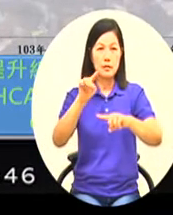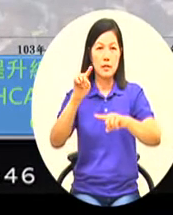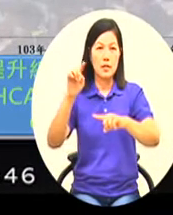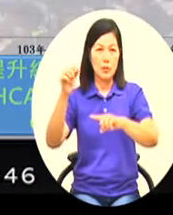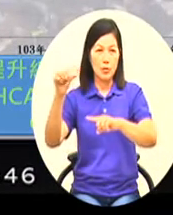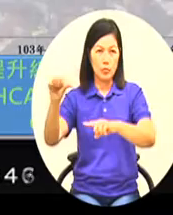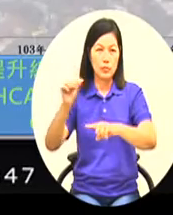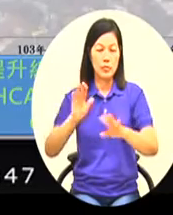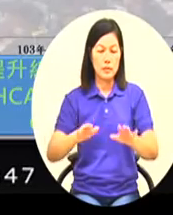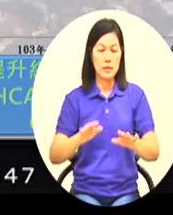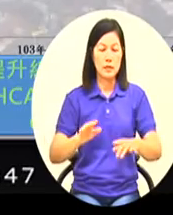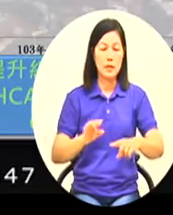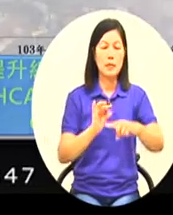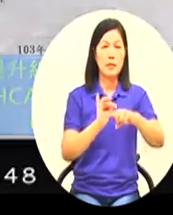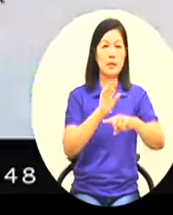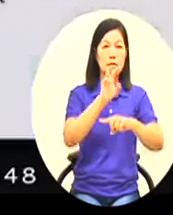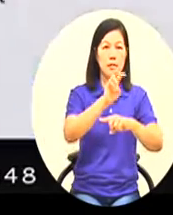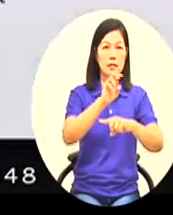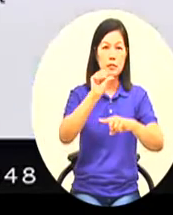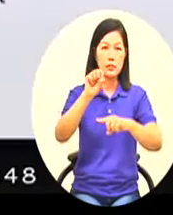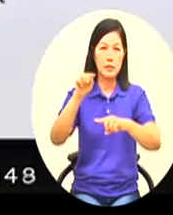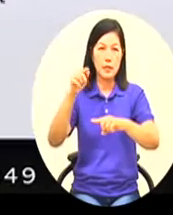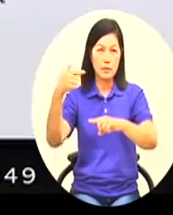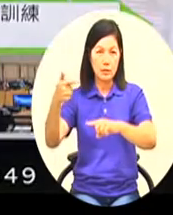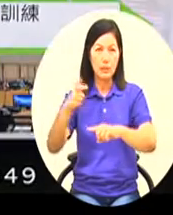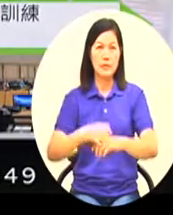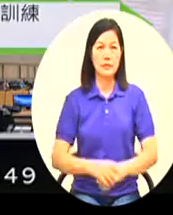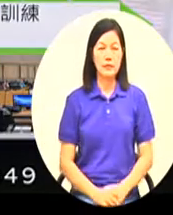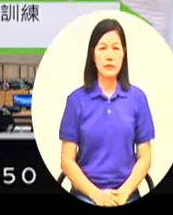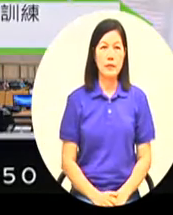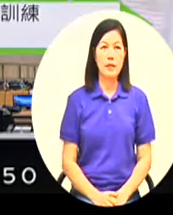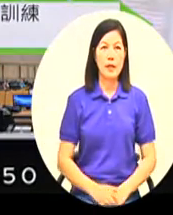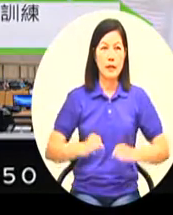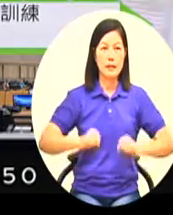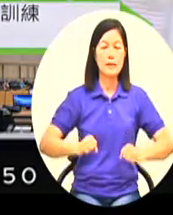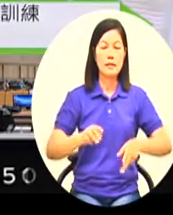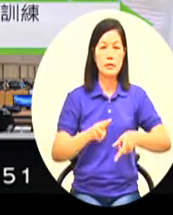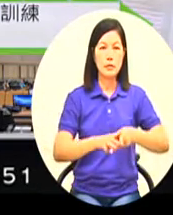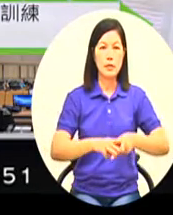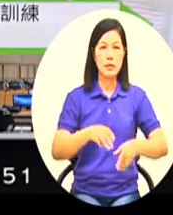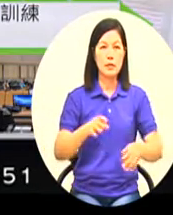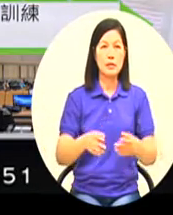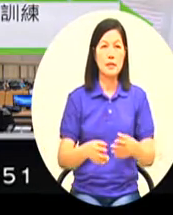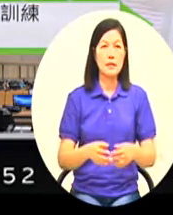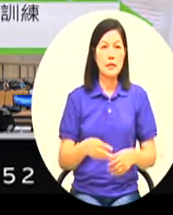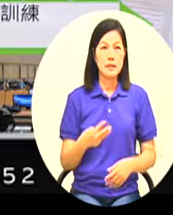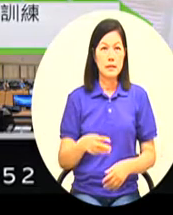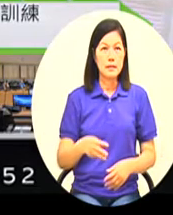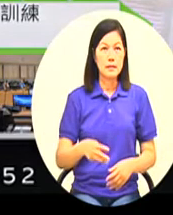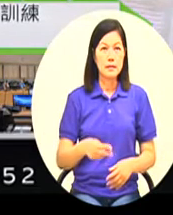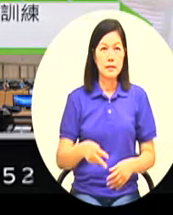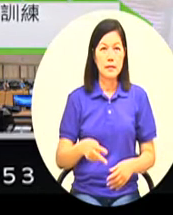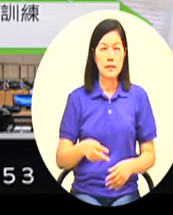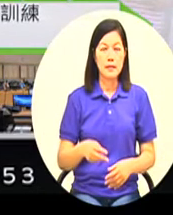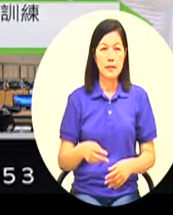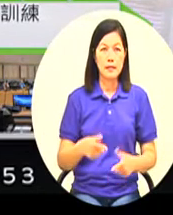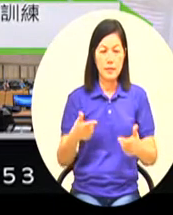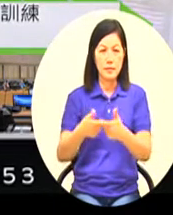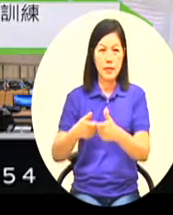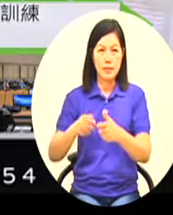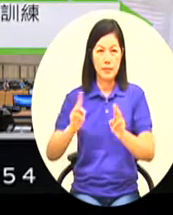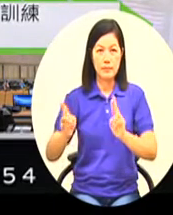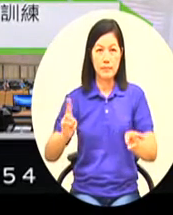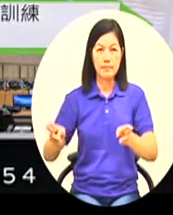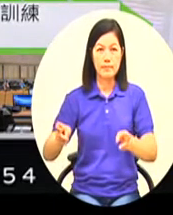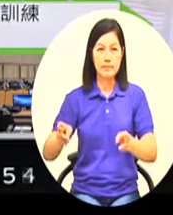到25.69%。健全灾害防救部分，针对本府紧急应变小组及本级内